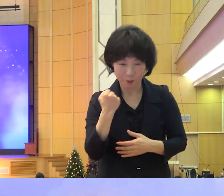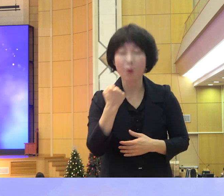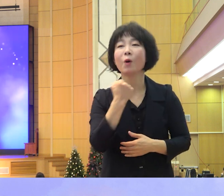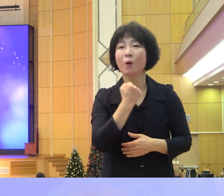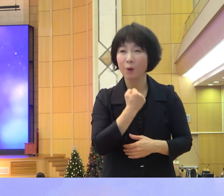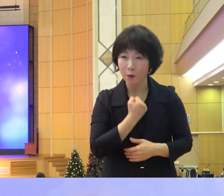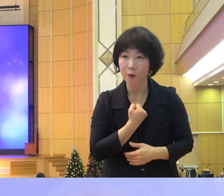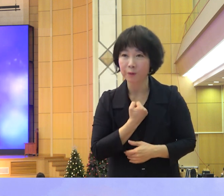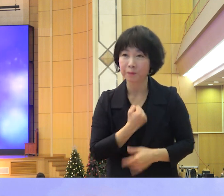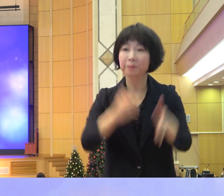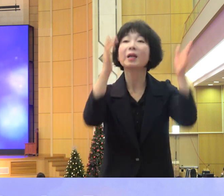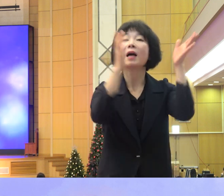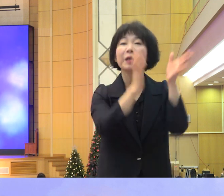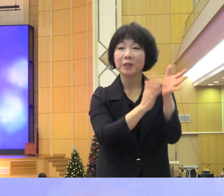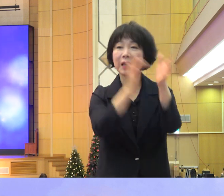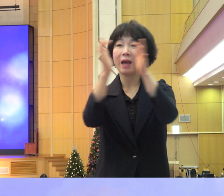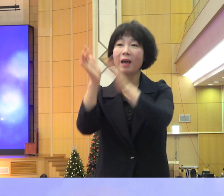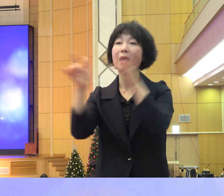이름으로